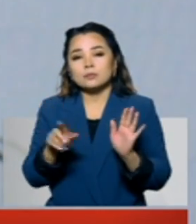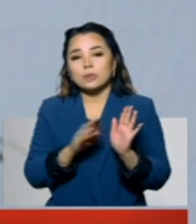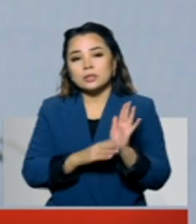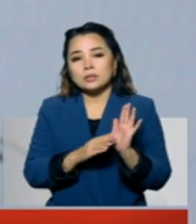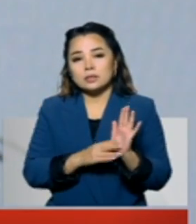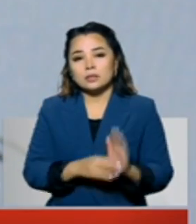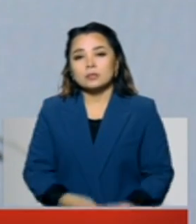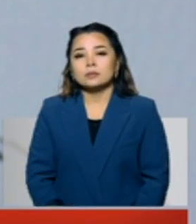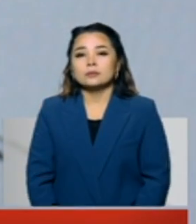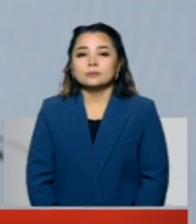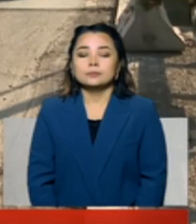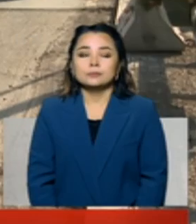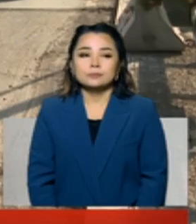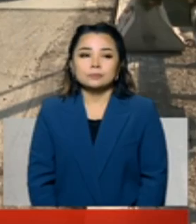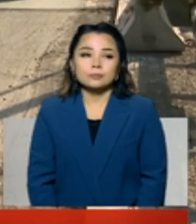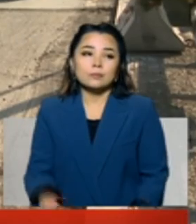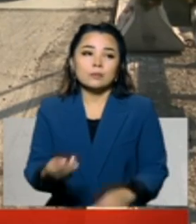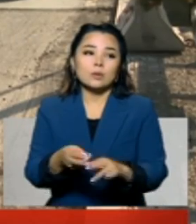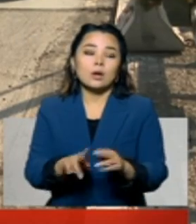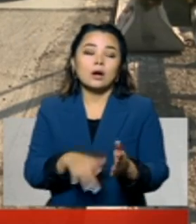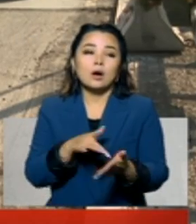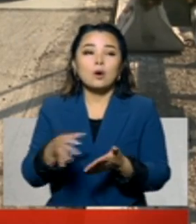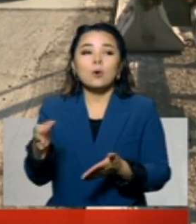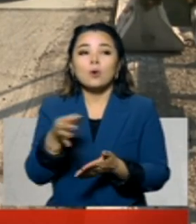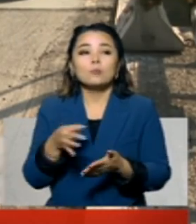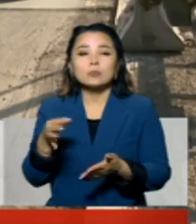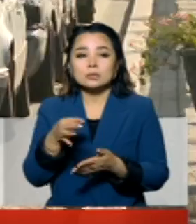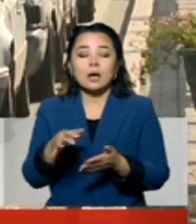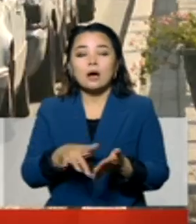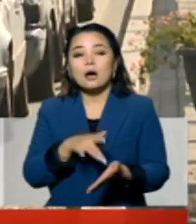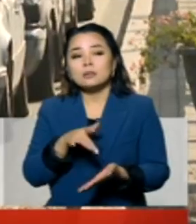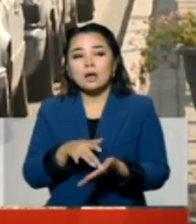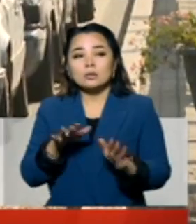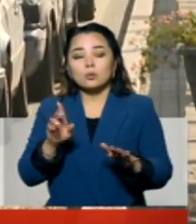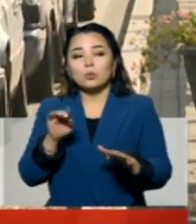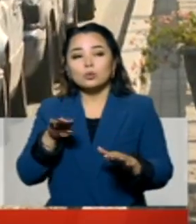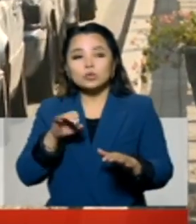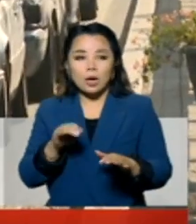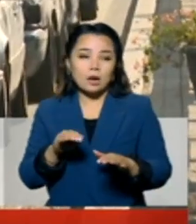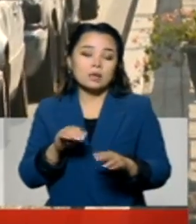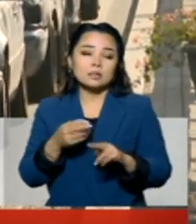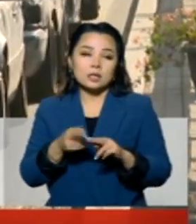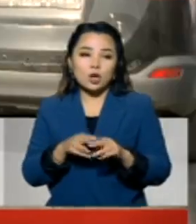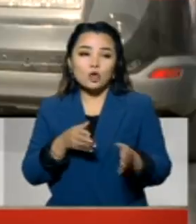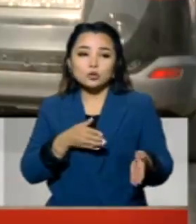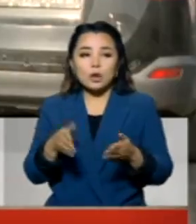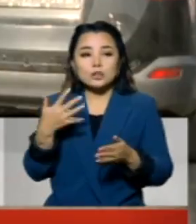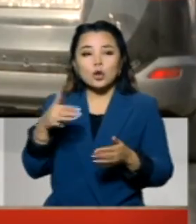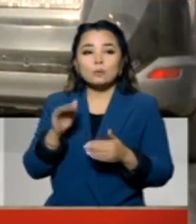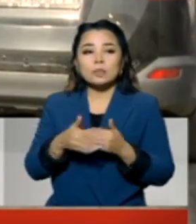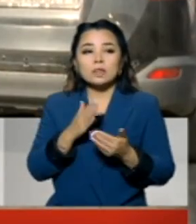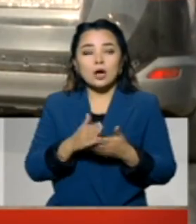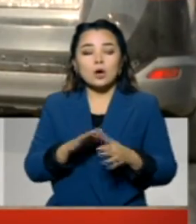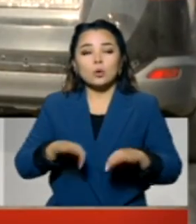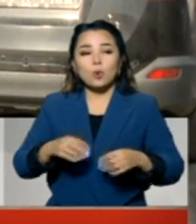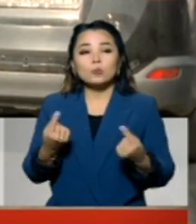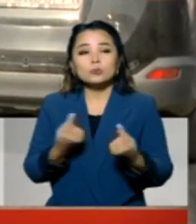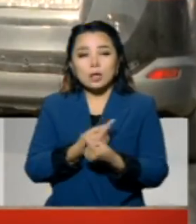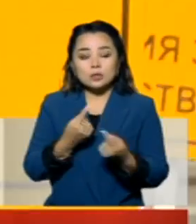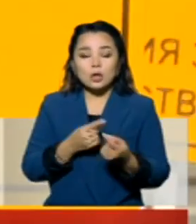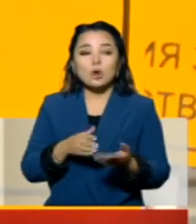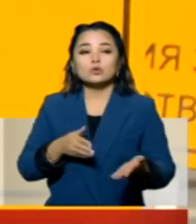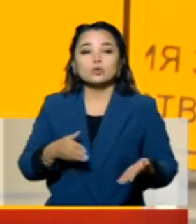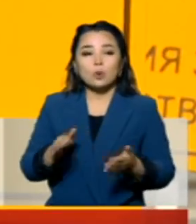айтсын. Бұл қала мен облысты жалғап тұрған Құлжа тас жолы күніне 50 мыңнан астам көлік өтеді. Қазір жолды кеңейту